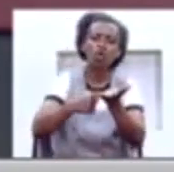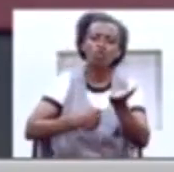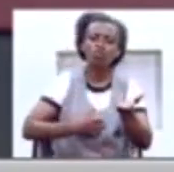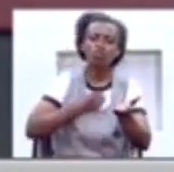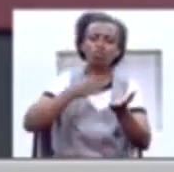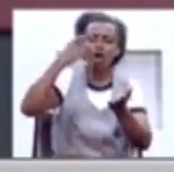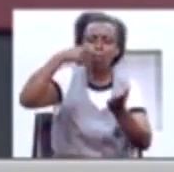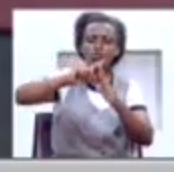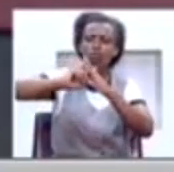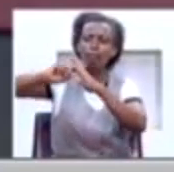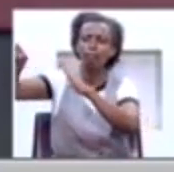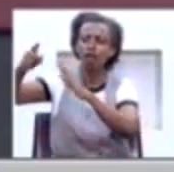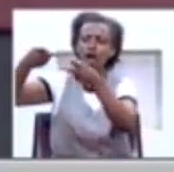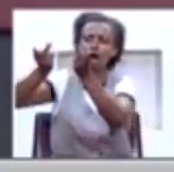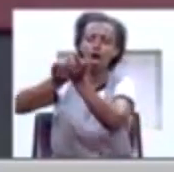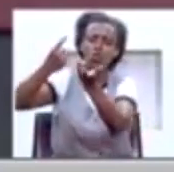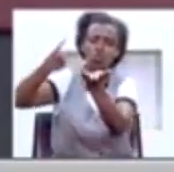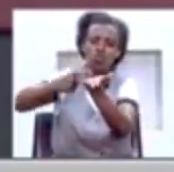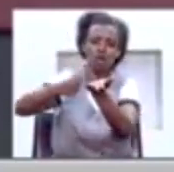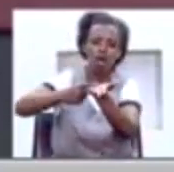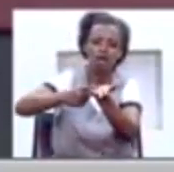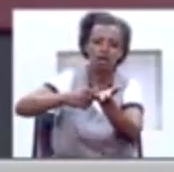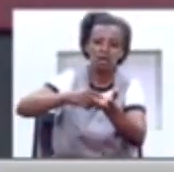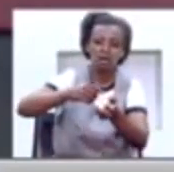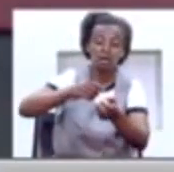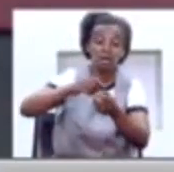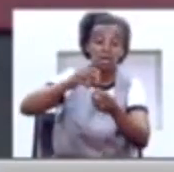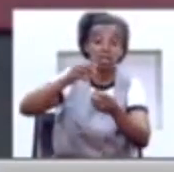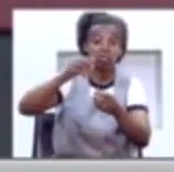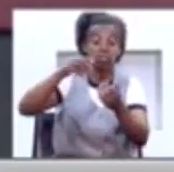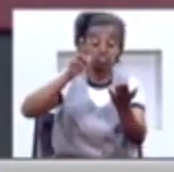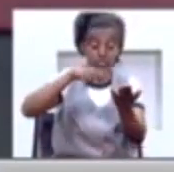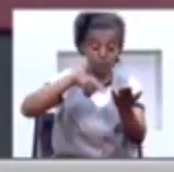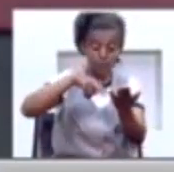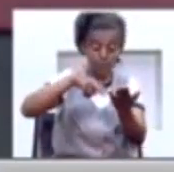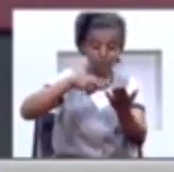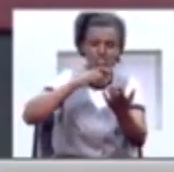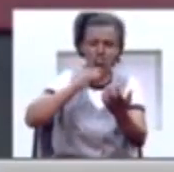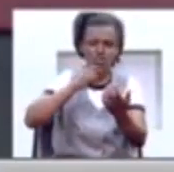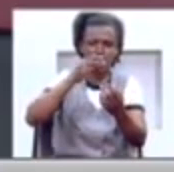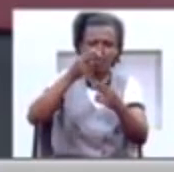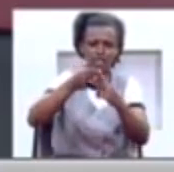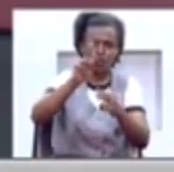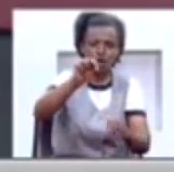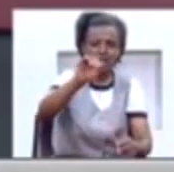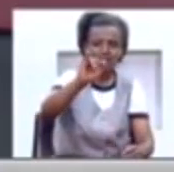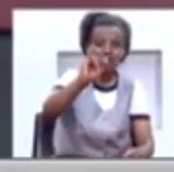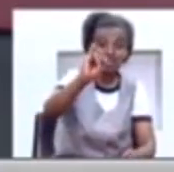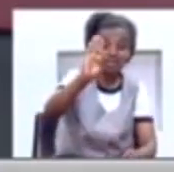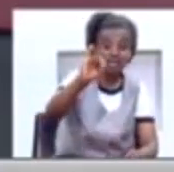bari barahungiyeyo konse yandikira prefe amubwira ati bwana prefe uwo mugabo witwa Nibizi Sostene ni